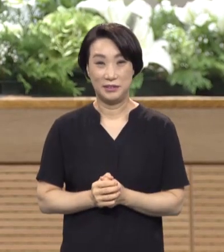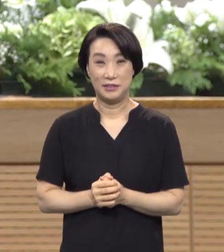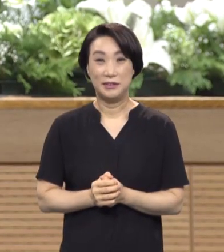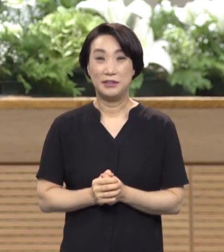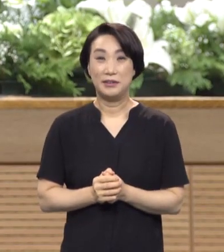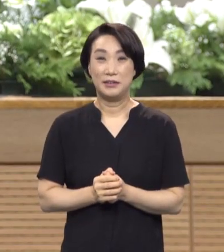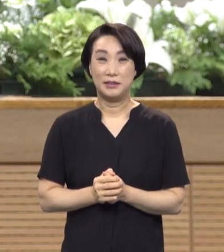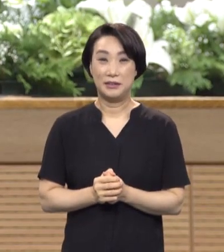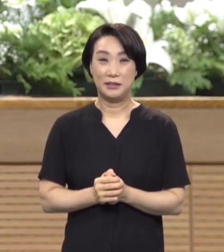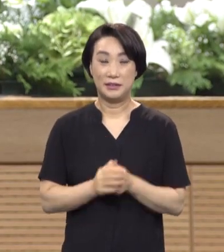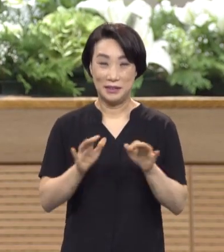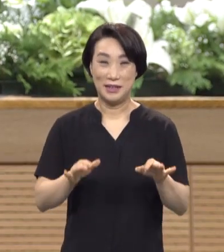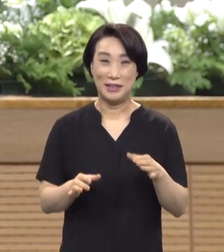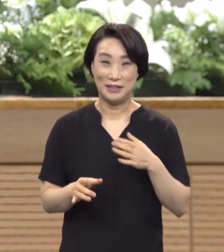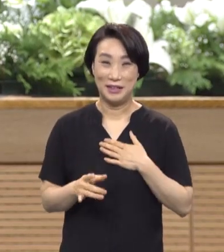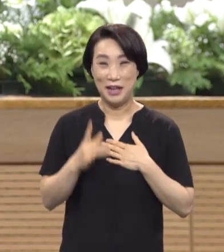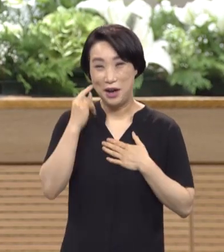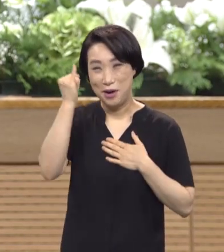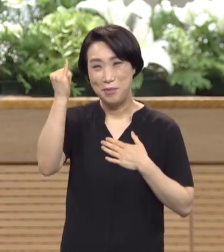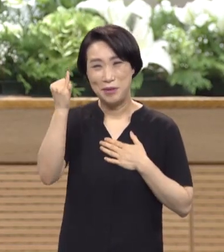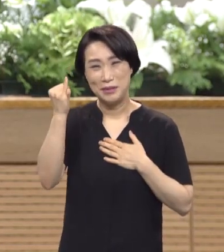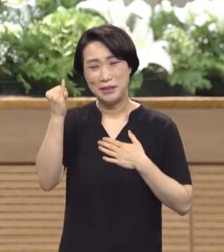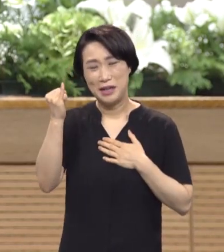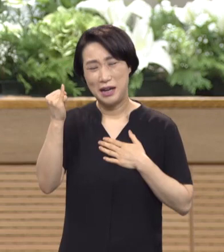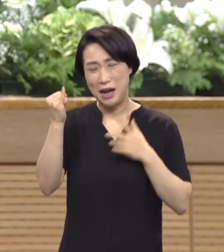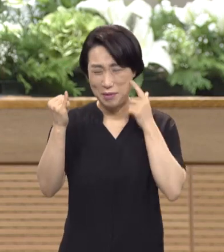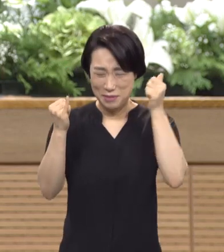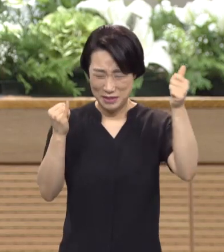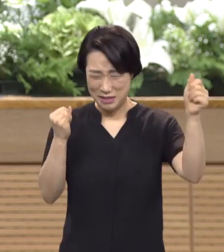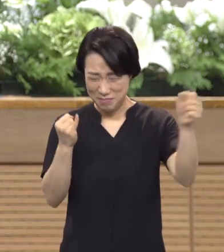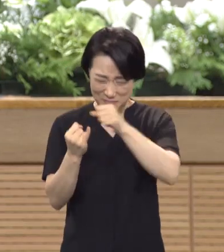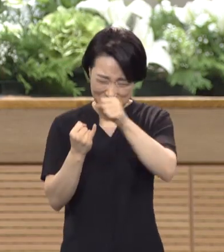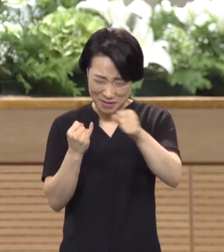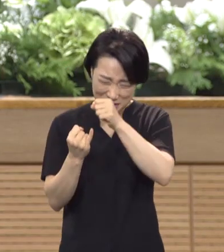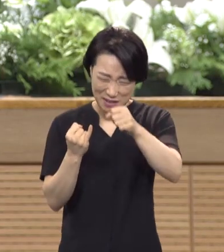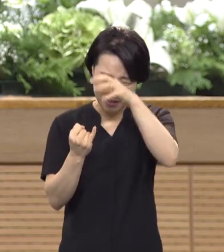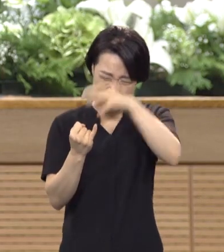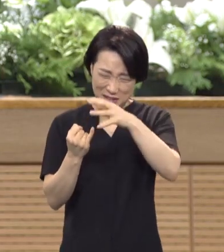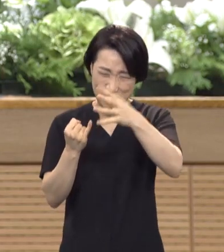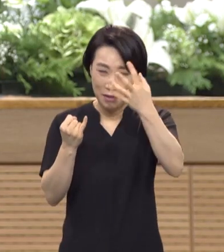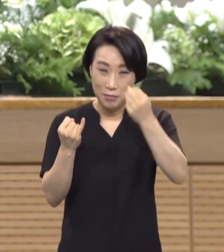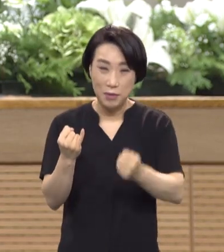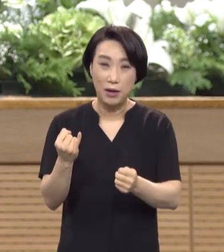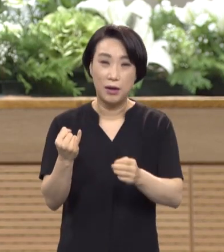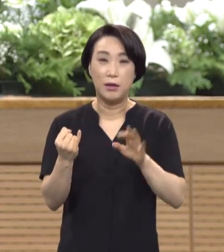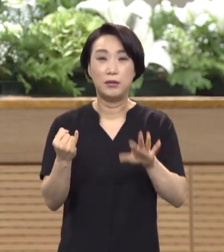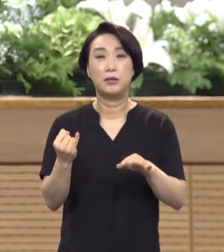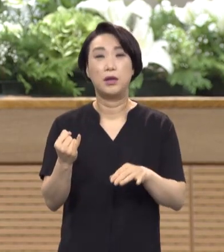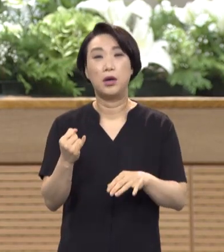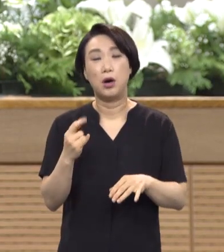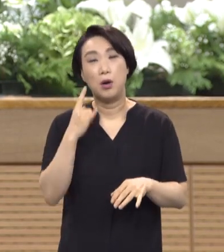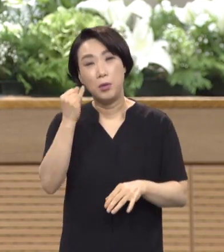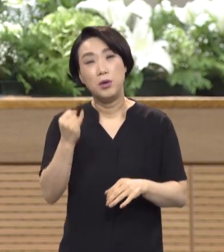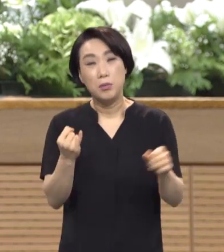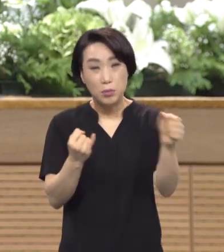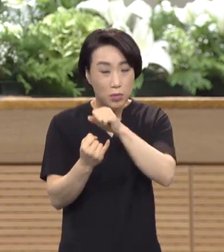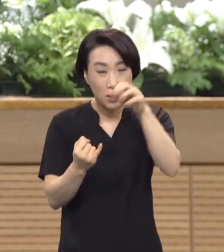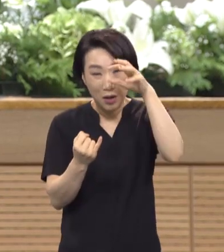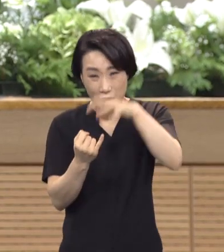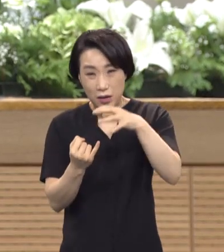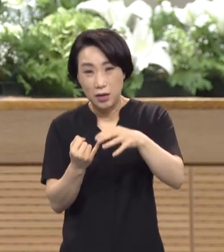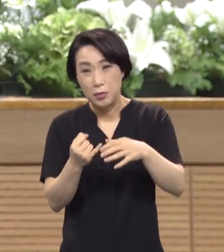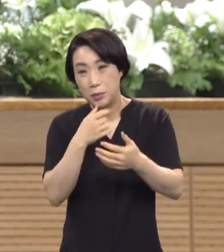예. 우리 어머니께서 시큰 아버지에게 핍박을 받잖아요. 근데 핍박받고 나서 그렇게